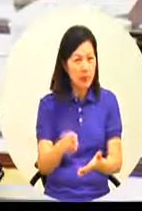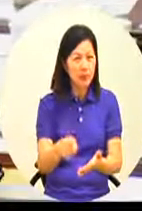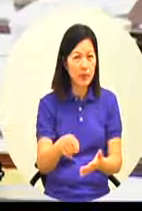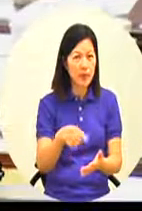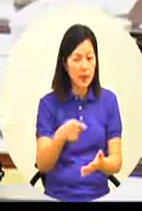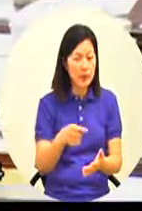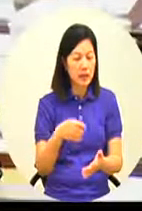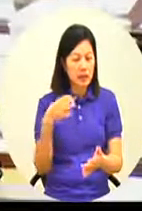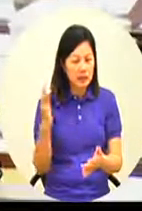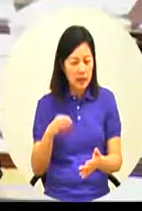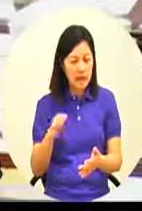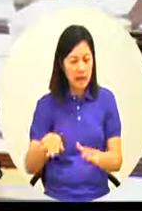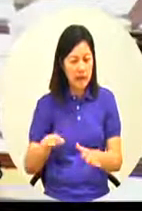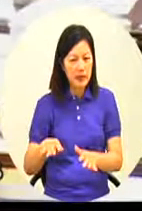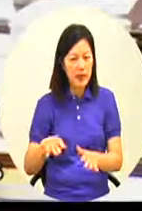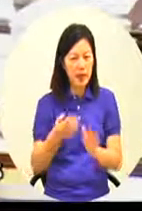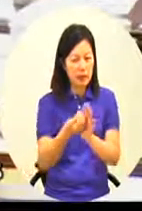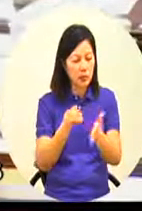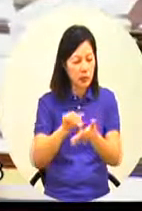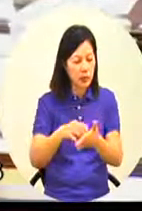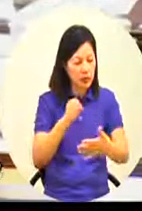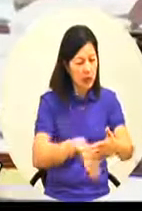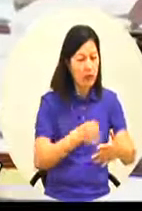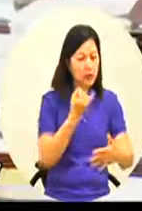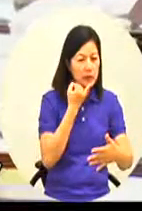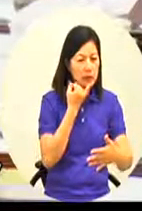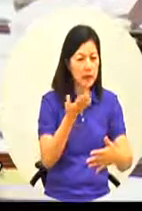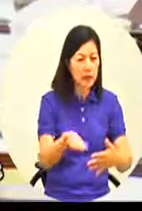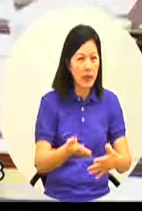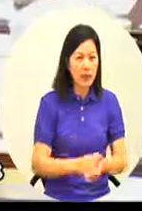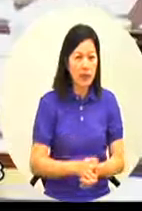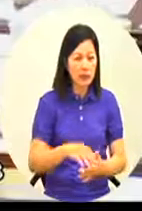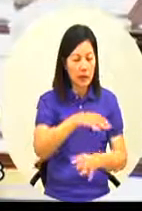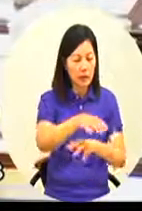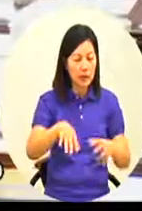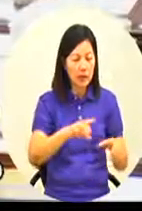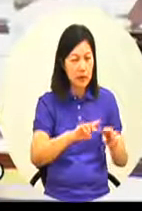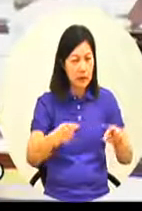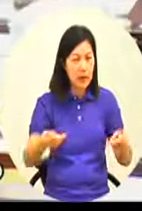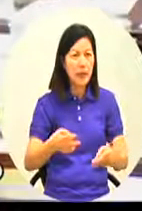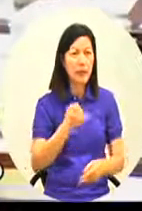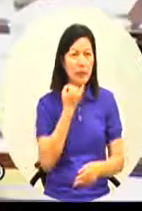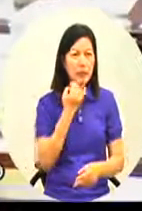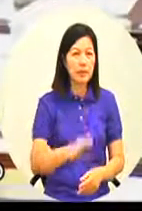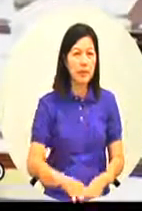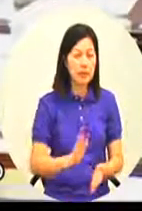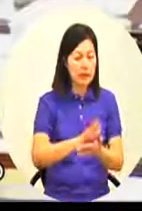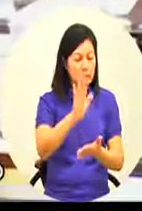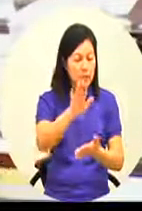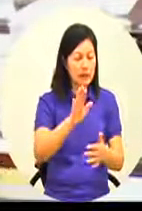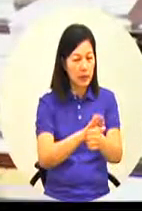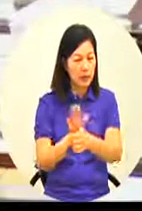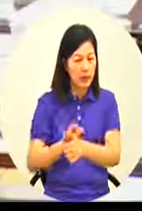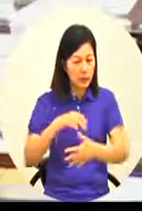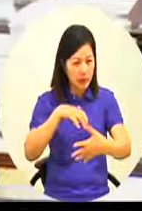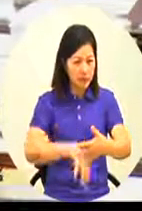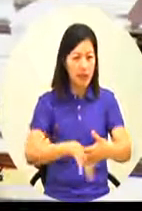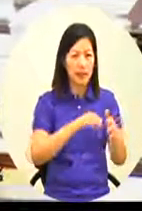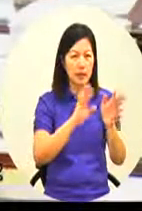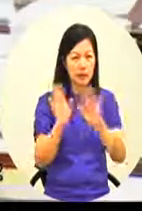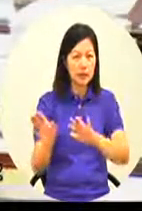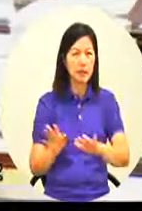预算可以进去，然后做一些基本的像你讲的环境的改善等等，那之后我们再来辅导内部，那我一直